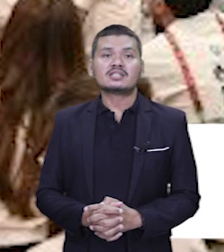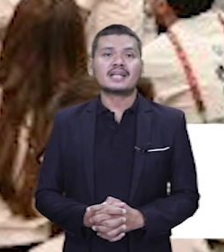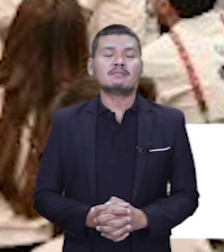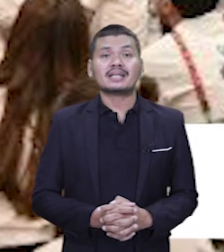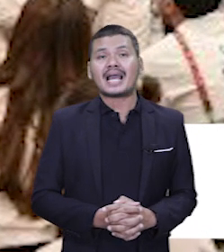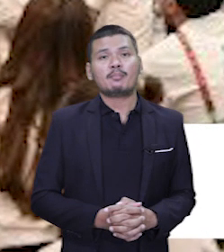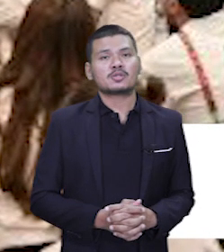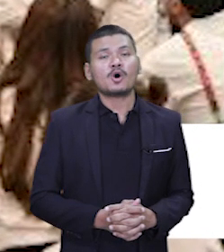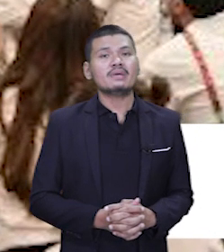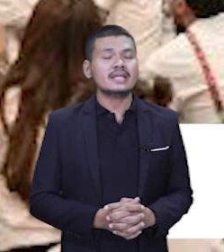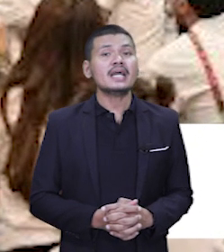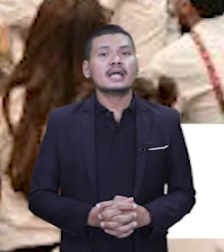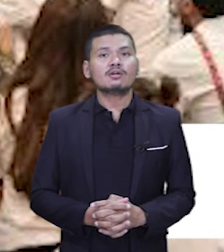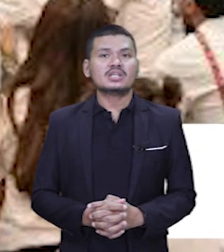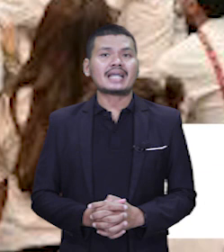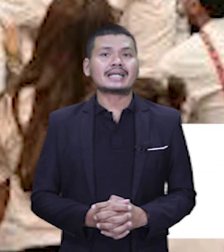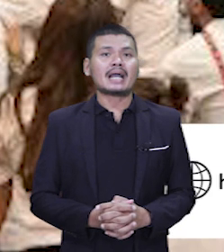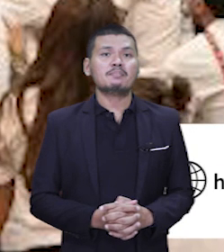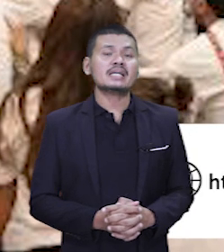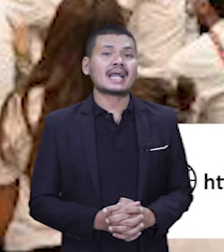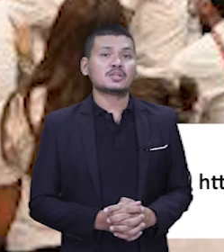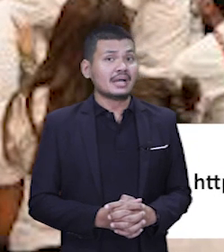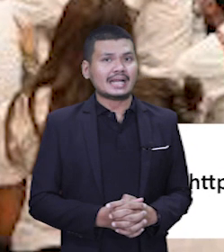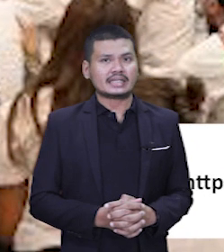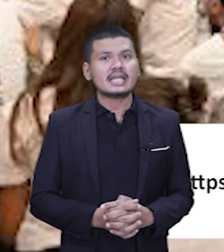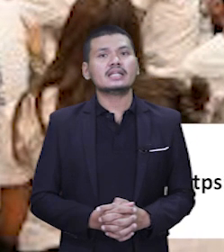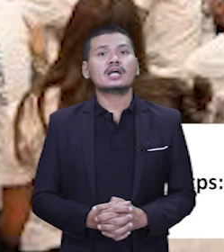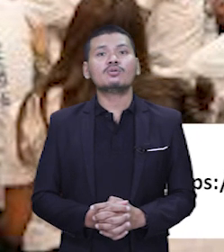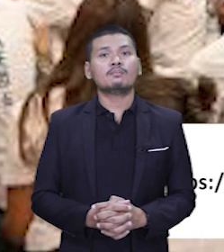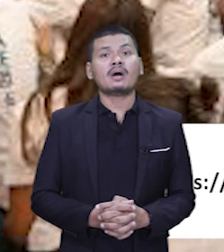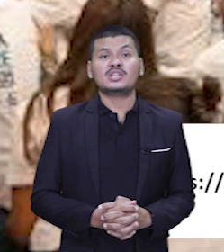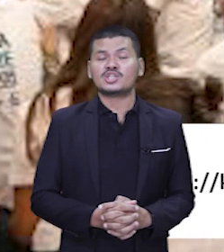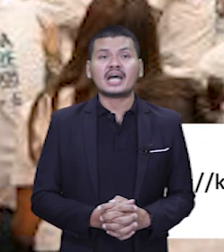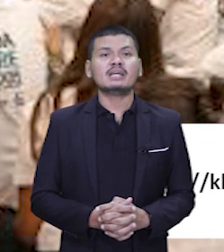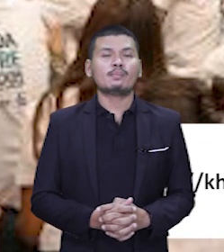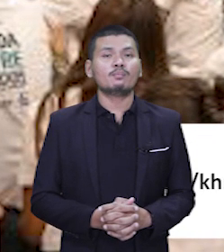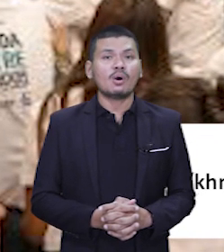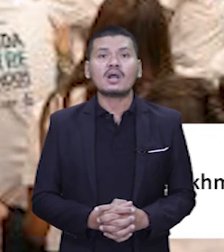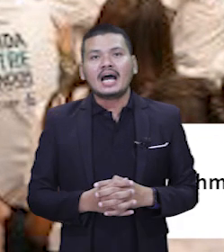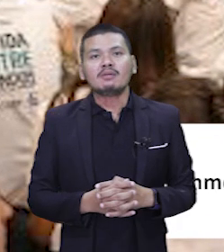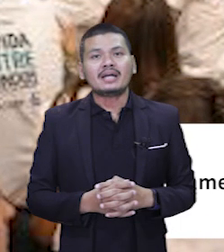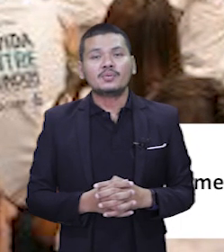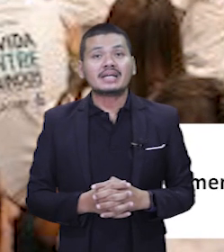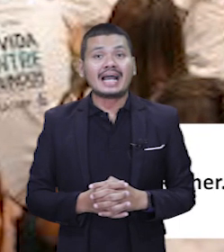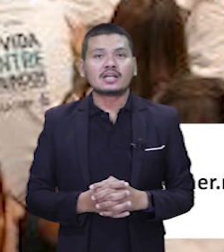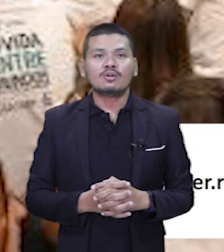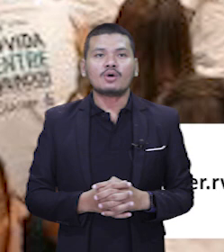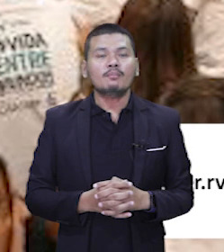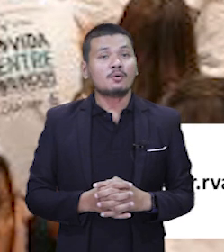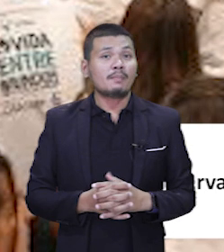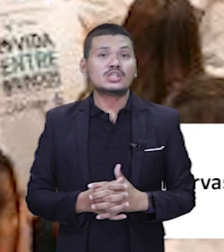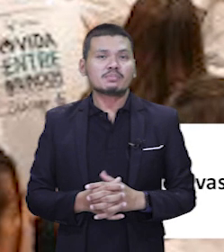យើងដោះស្រាយបញ្ហាប្រឈមនេះដូចជាការការពារការធ្វើអត្តឃាតនៅក្នុងតំបន់ជាច្រើននៃពិភពលោកហើយបានធ្វើការ